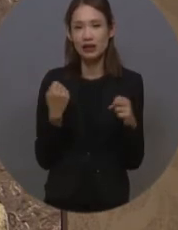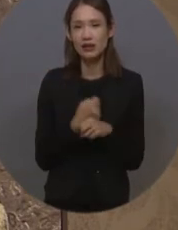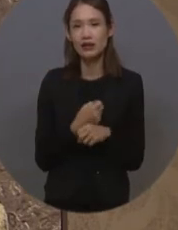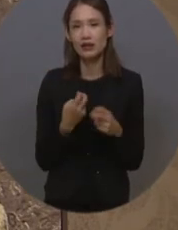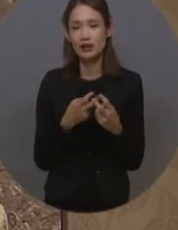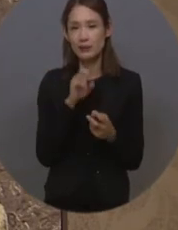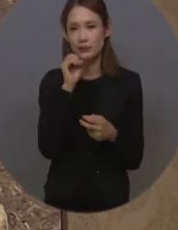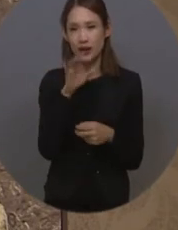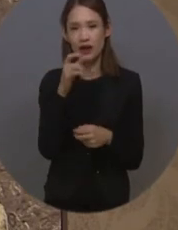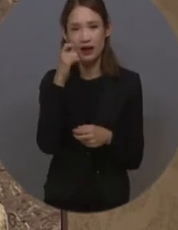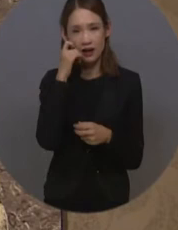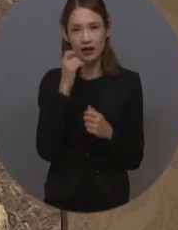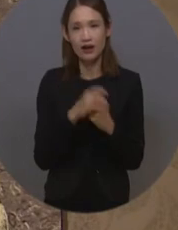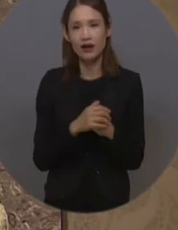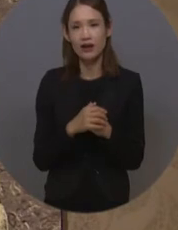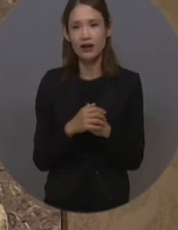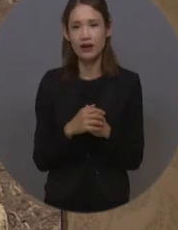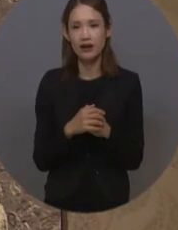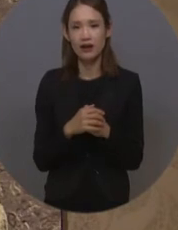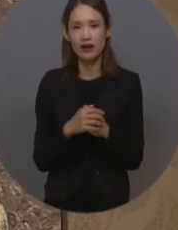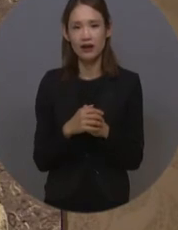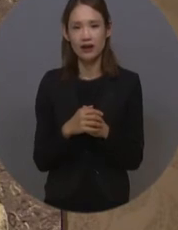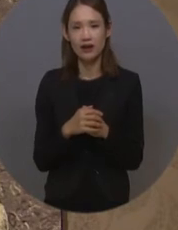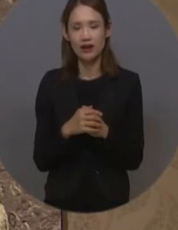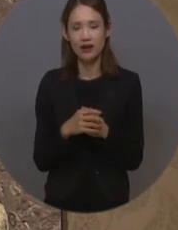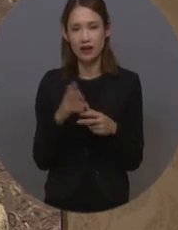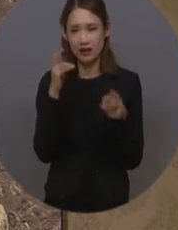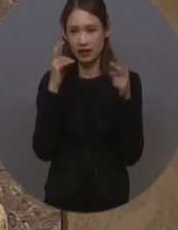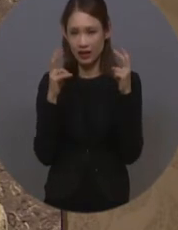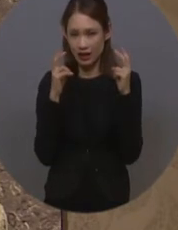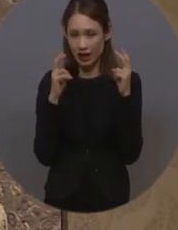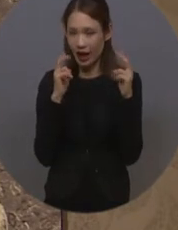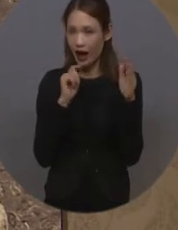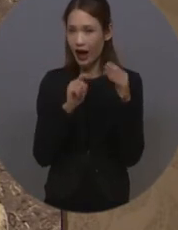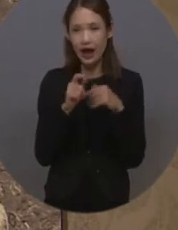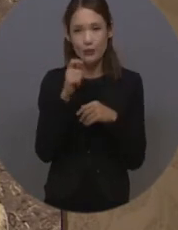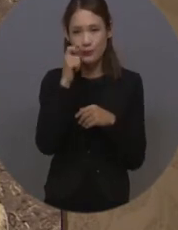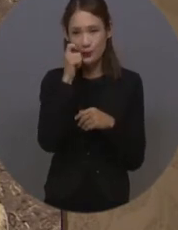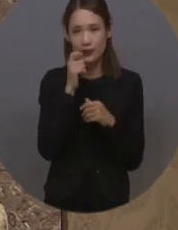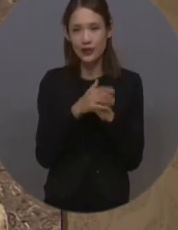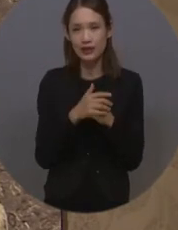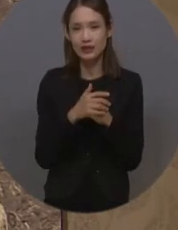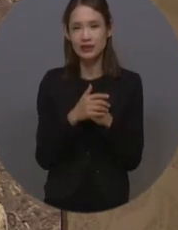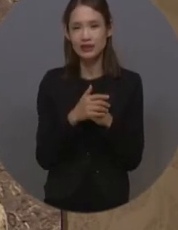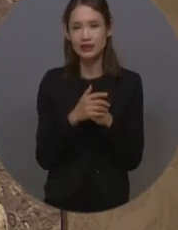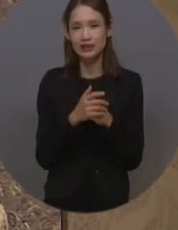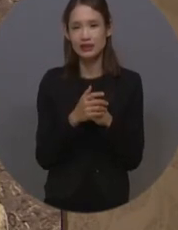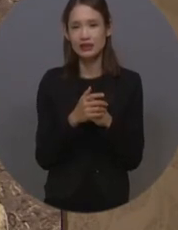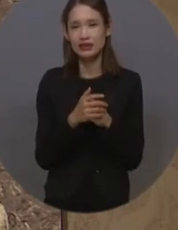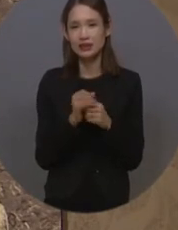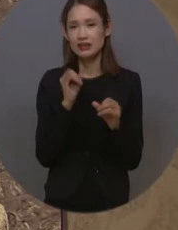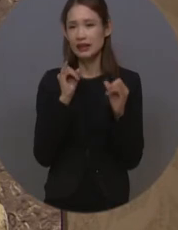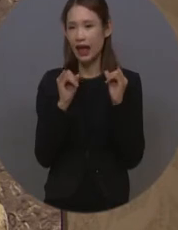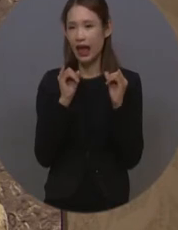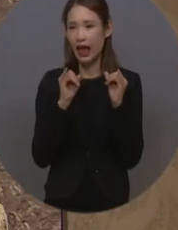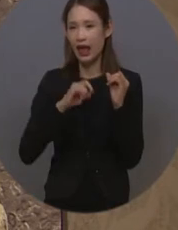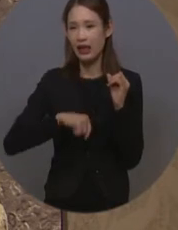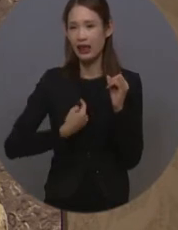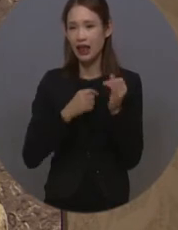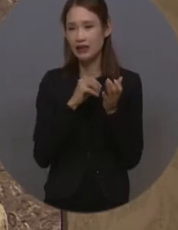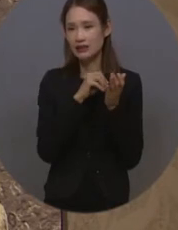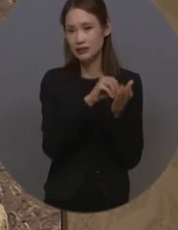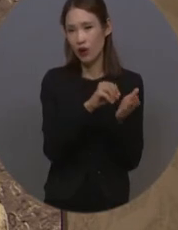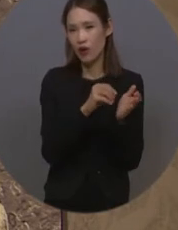없고. 그래서 도저히 저희 회사가 갈 수가 없어서 네. 인터뷰를 제가 자청을